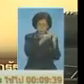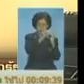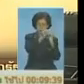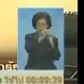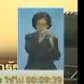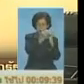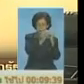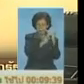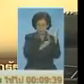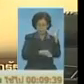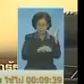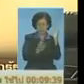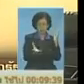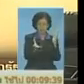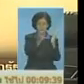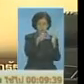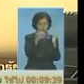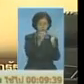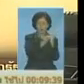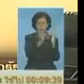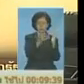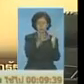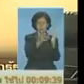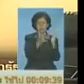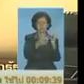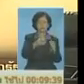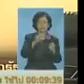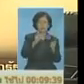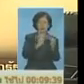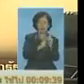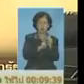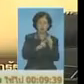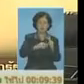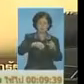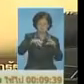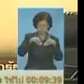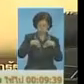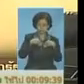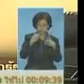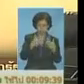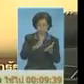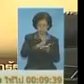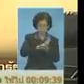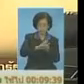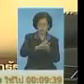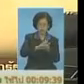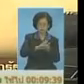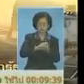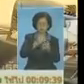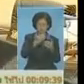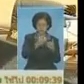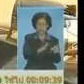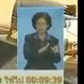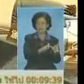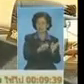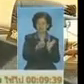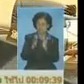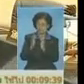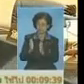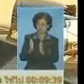มท่านสุเทพก็อนุมัติไปเป็นที่เรียบร้อยต่อมาภายหลังเนี่ยผมจะเรียนให้ทรา